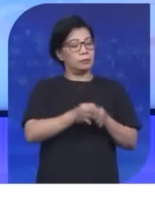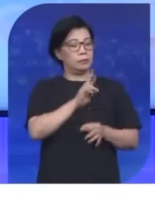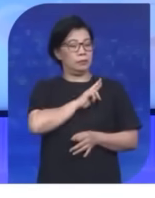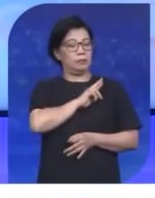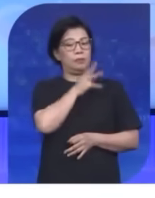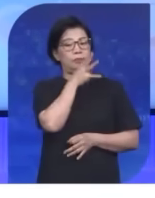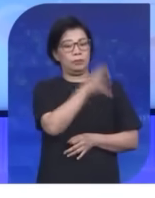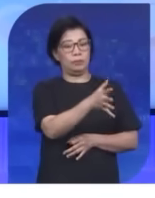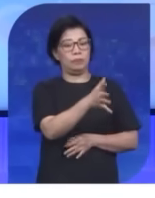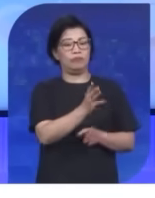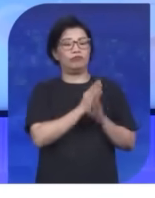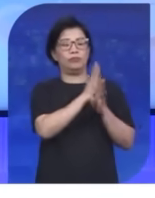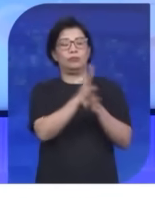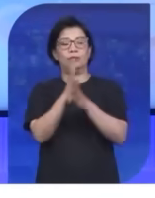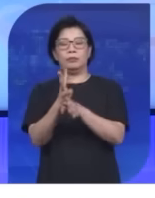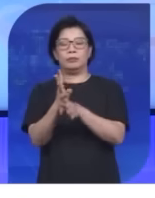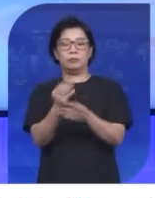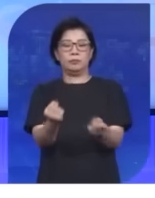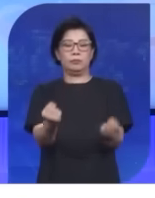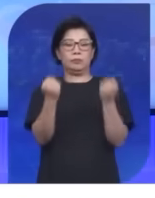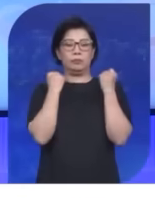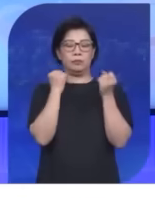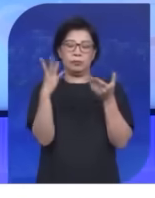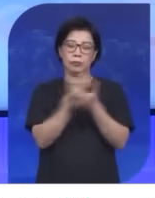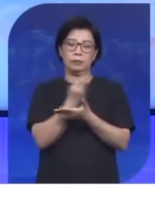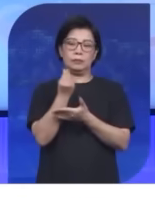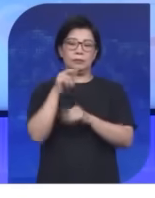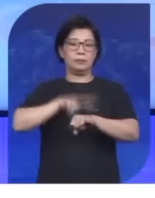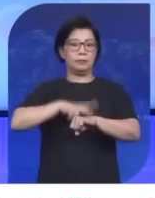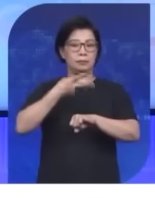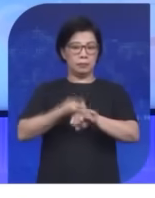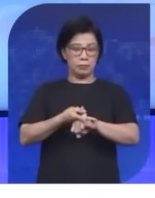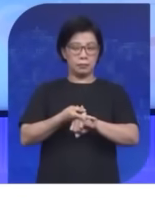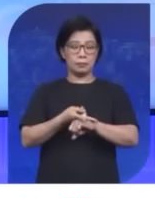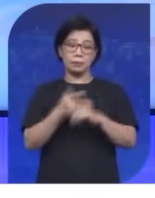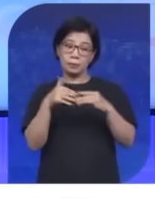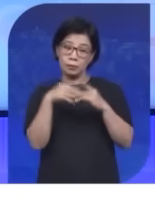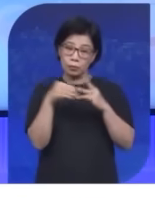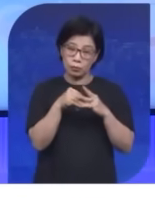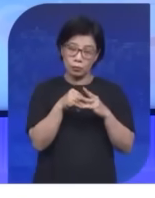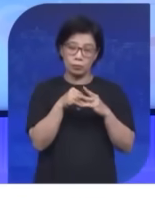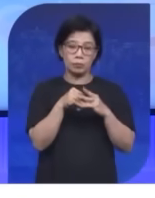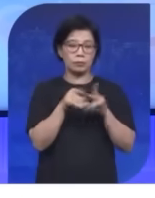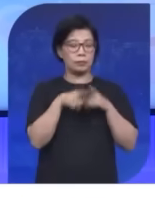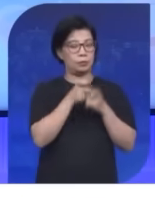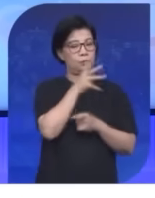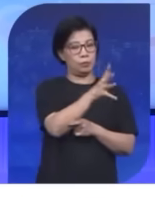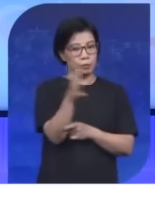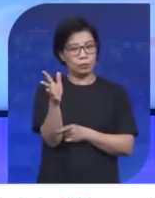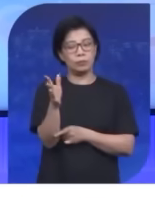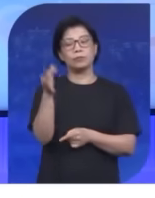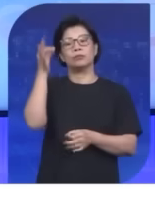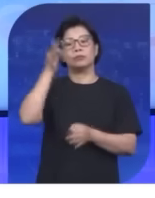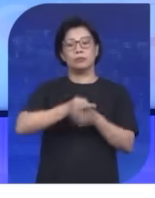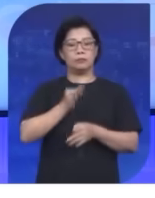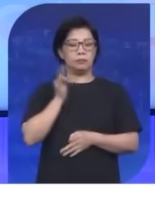đình, phụ thuộc vào nhiều yếu tố như là sức khỏe hay điều kiện tài chính kinh tế. Nhưng kết hôn và sinh con, chuyện của mỗi nhà cũng sẽ quyết định tới